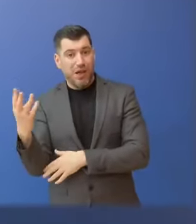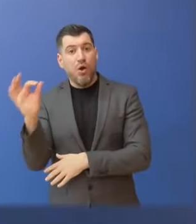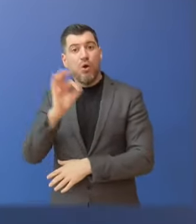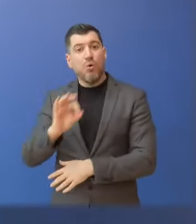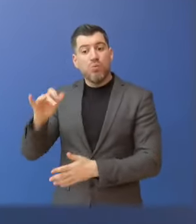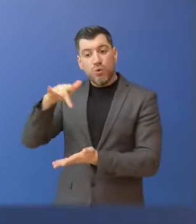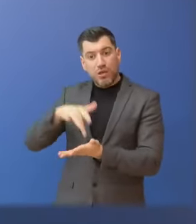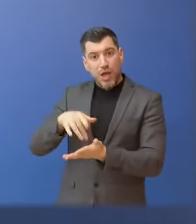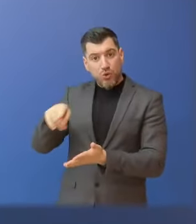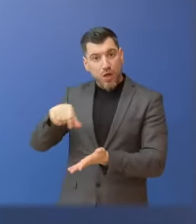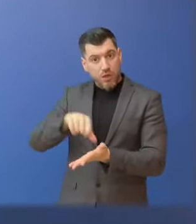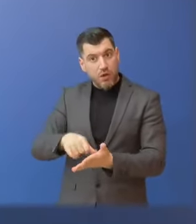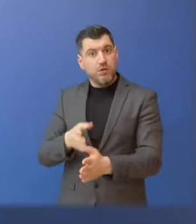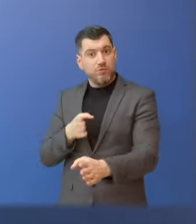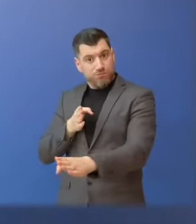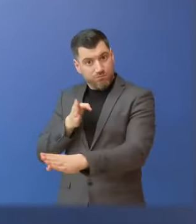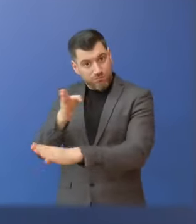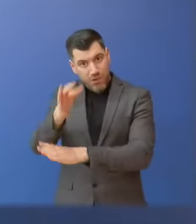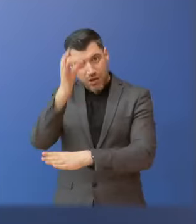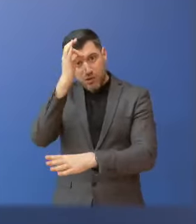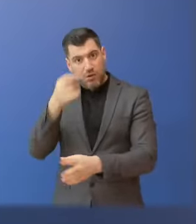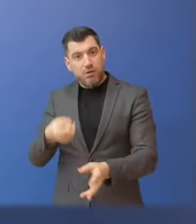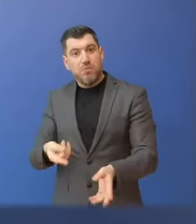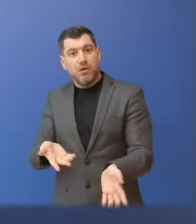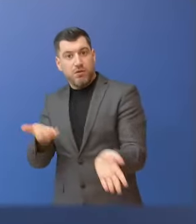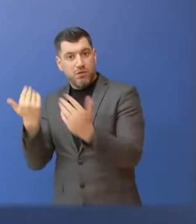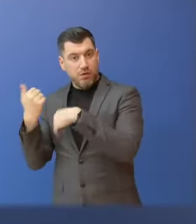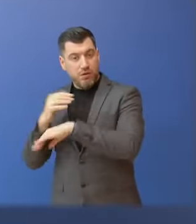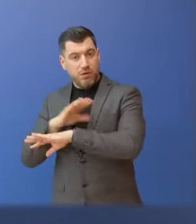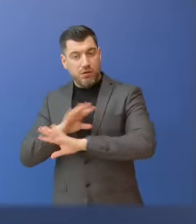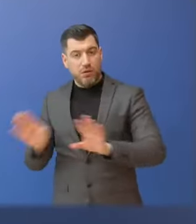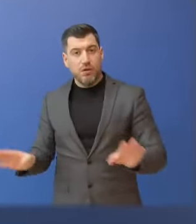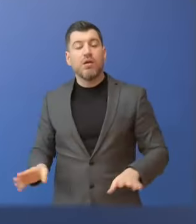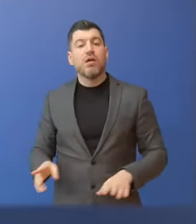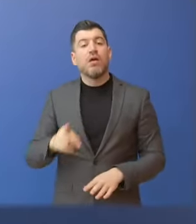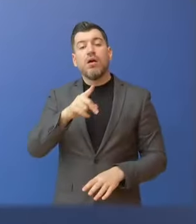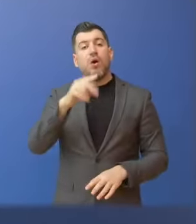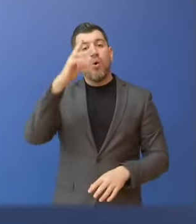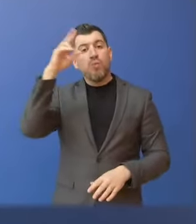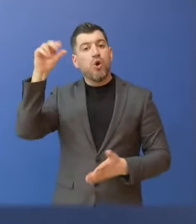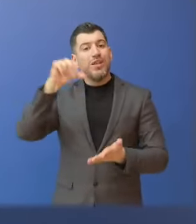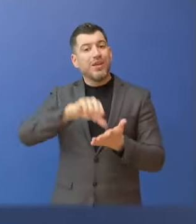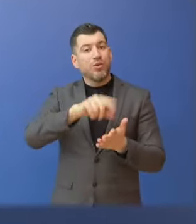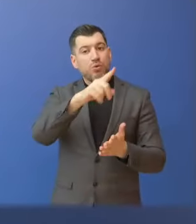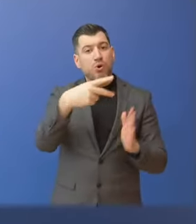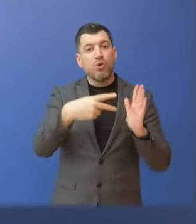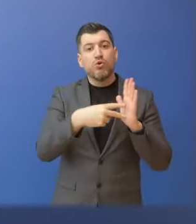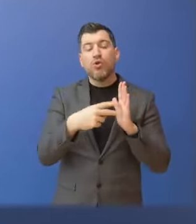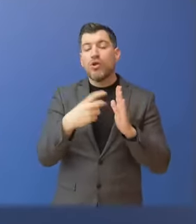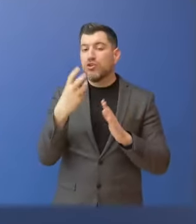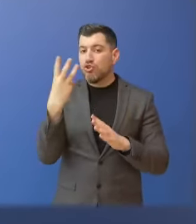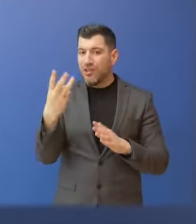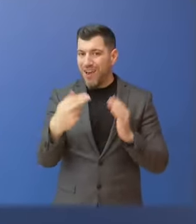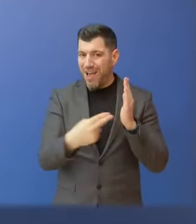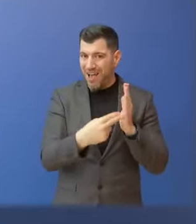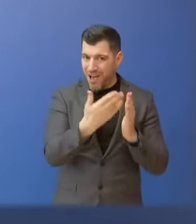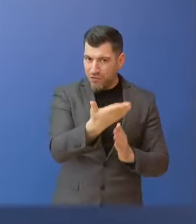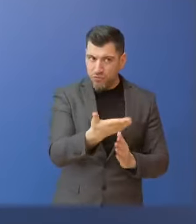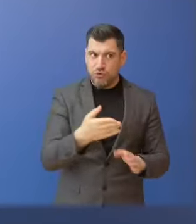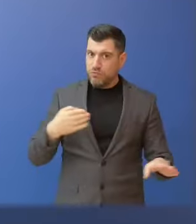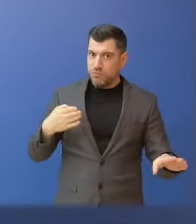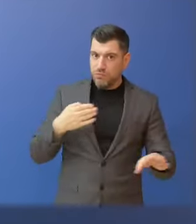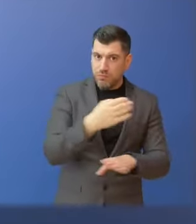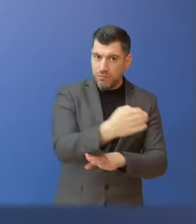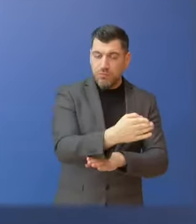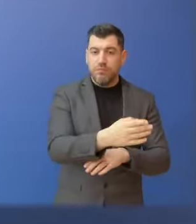κέντρο της αθήνας επέμβαση της αστυνομίας στην κατάληψη στην πολυτεχνιου πολη ξανά τον αύγουστο του 2023 εκ ινώδη καν δύο καταλήψεις αθήνα